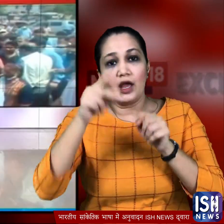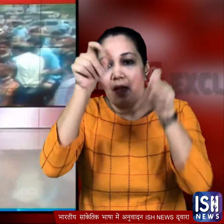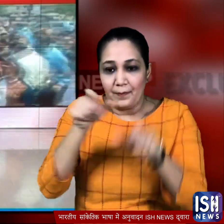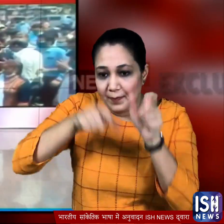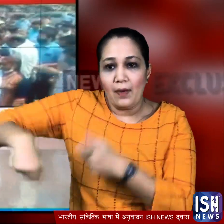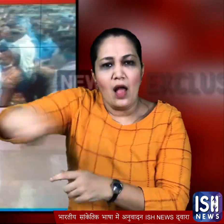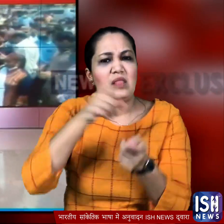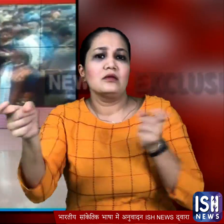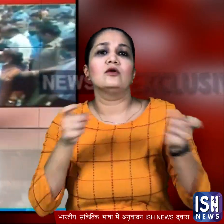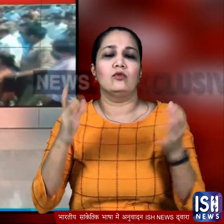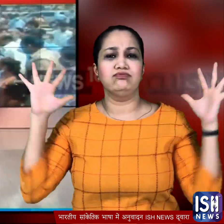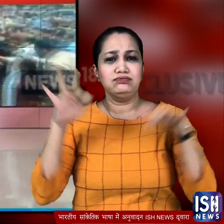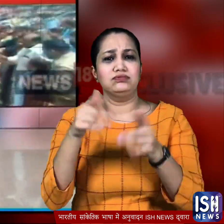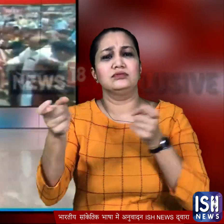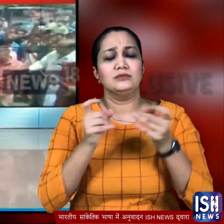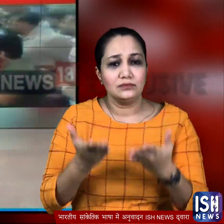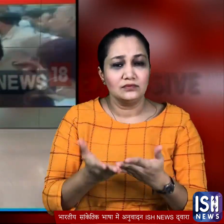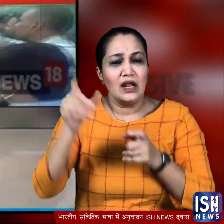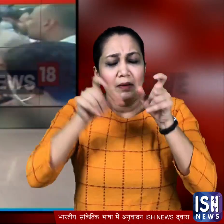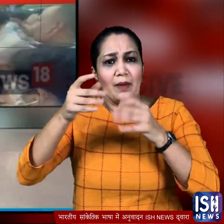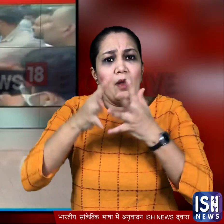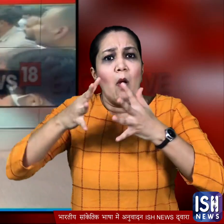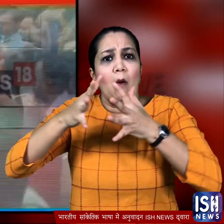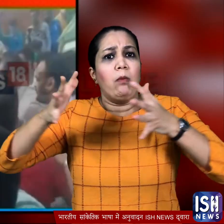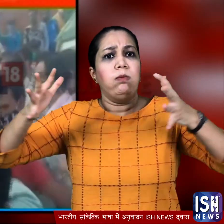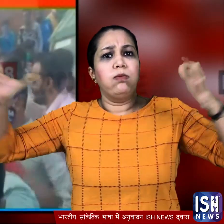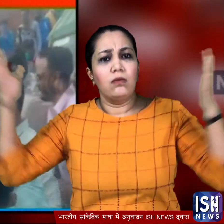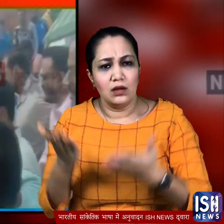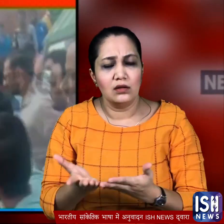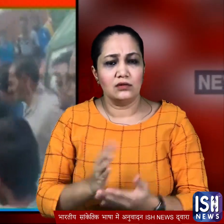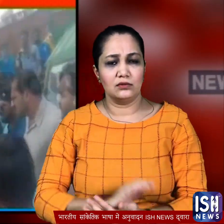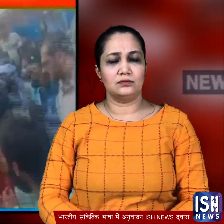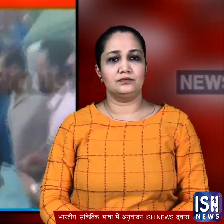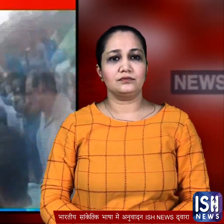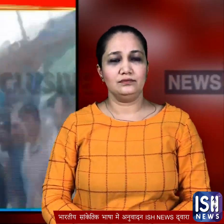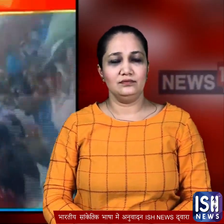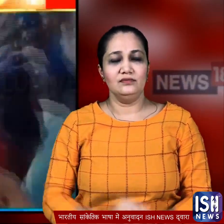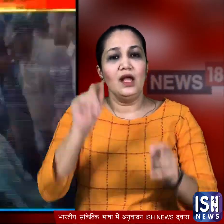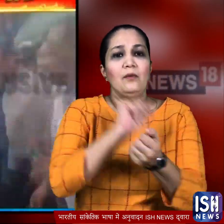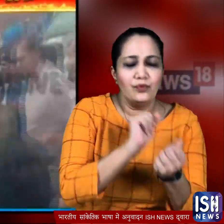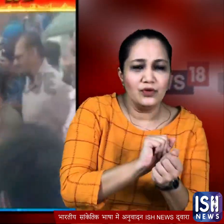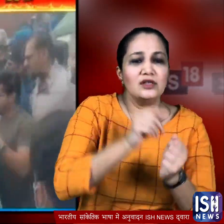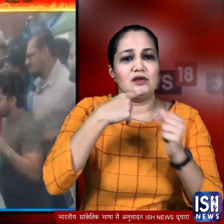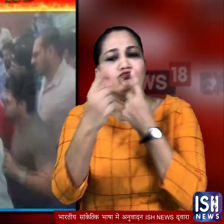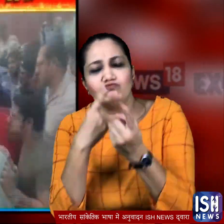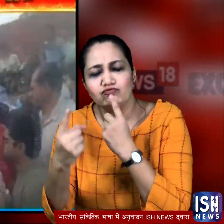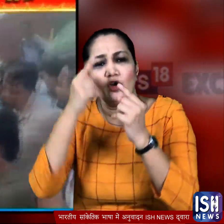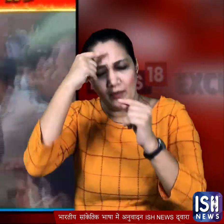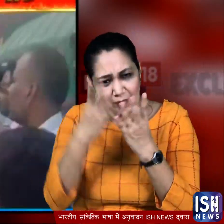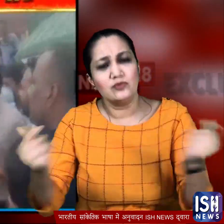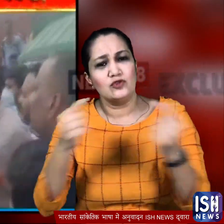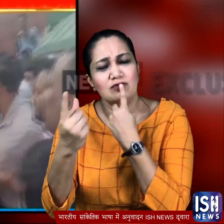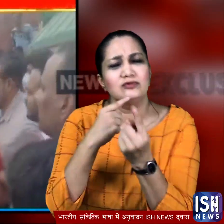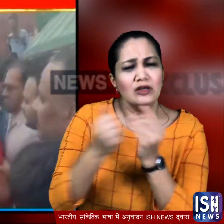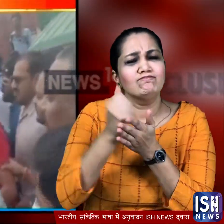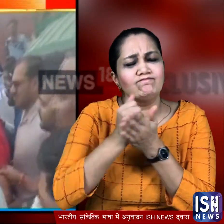इस भीड़ को काबू में करना, क्योंकि भीड़ लगातार बढ़ती जा रही। इसलिए पुलिस वाले बातचीत से मसला सुलझाने की कोशिश